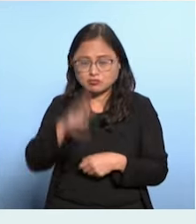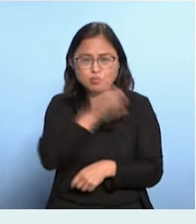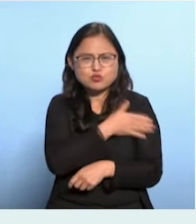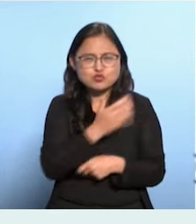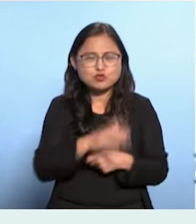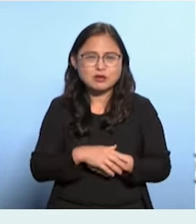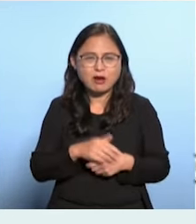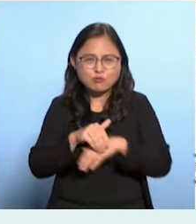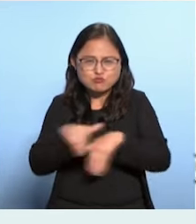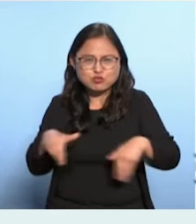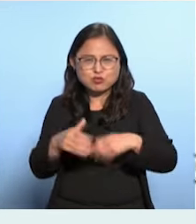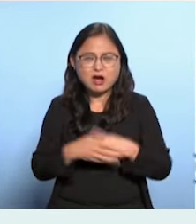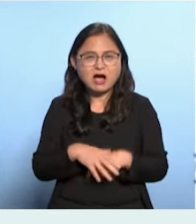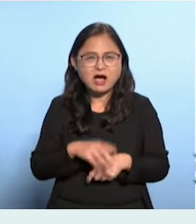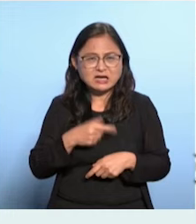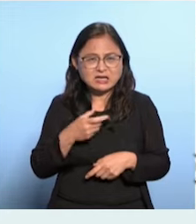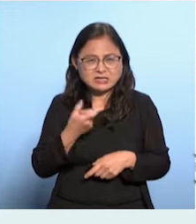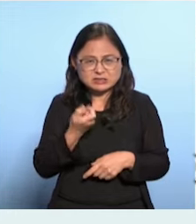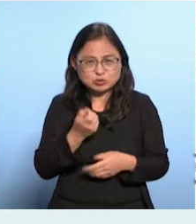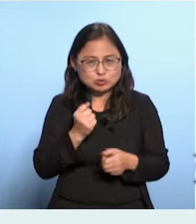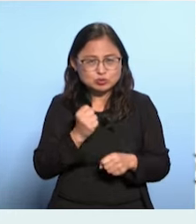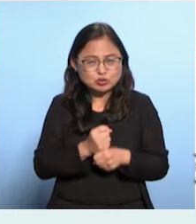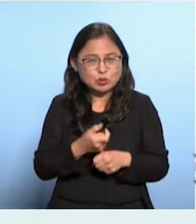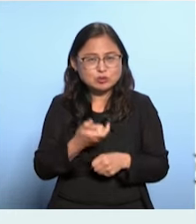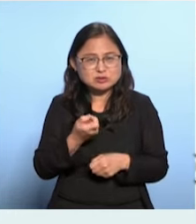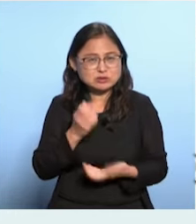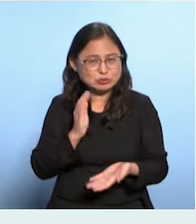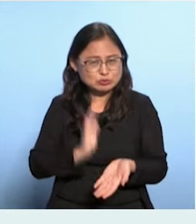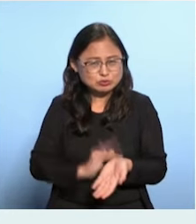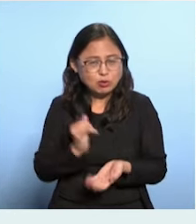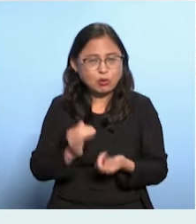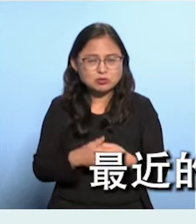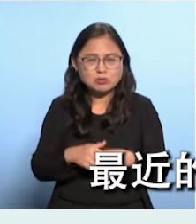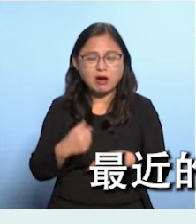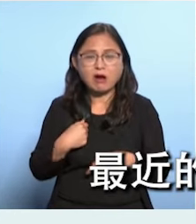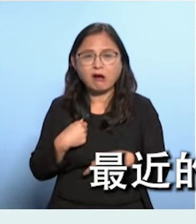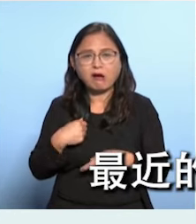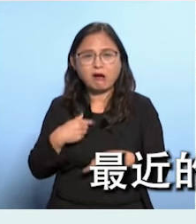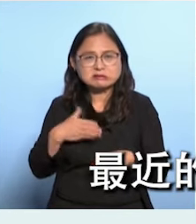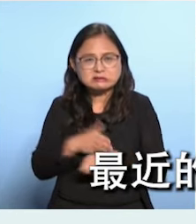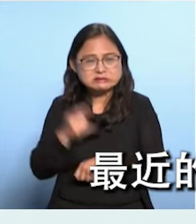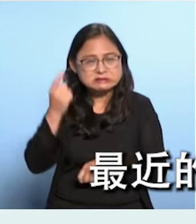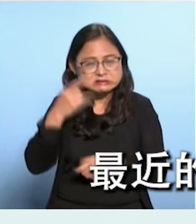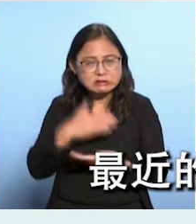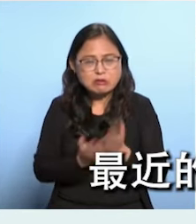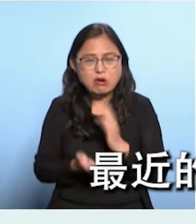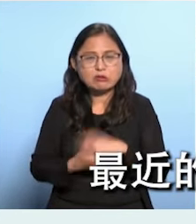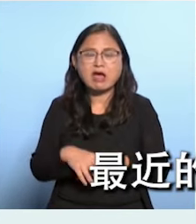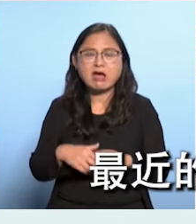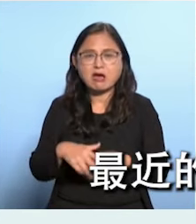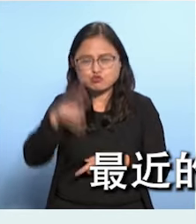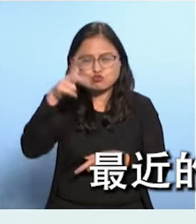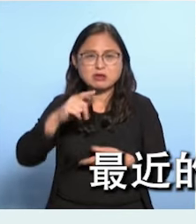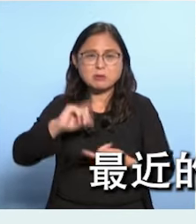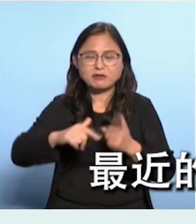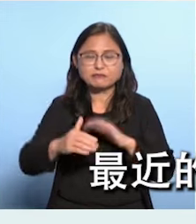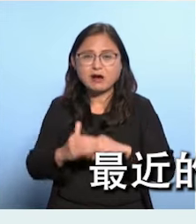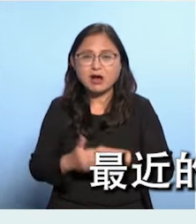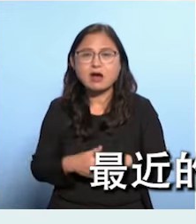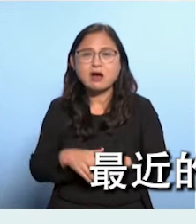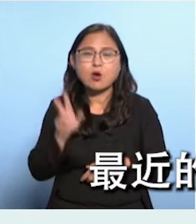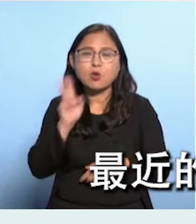錯和後知後覺的官僚文化。最近的垃圾收費爭議就是一